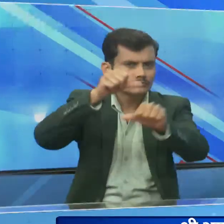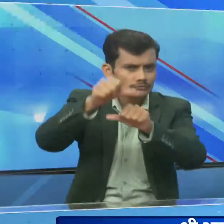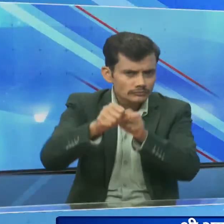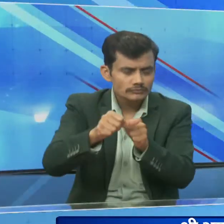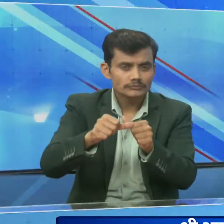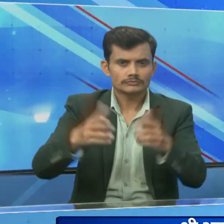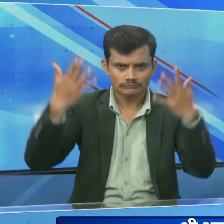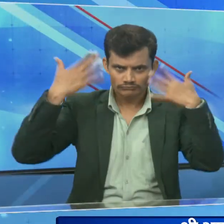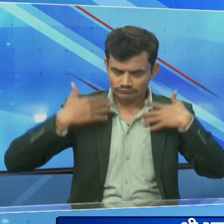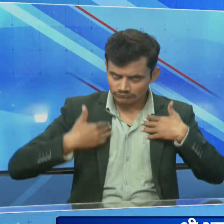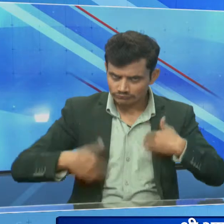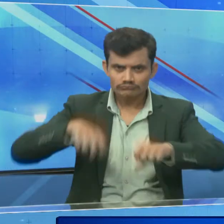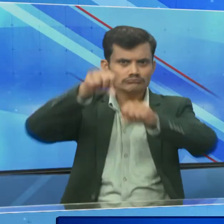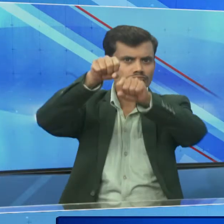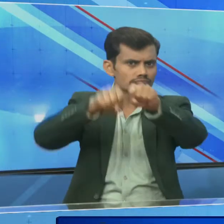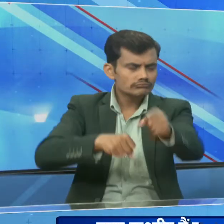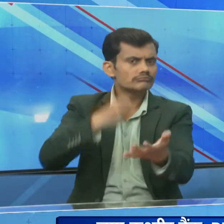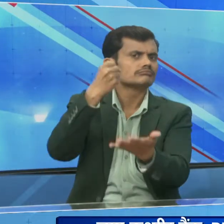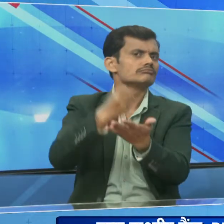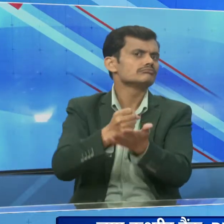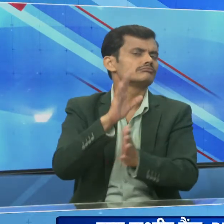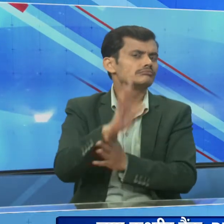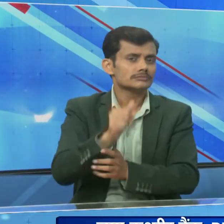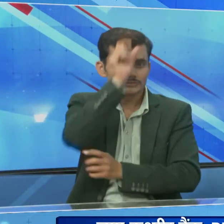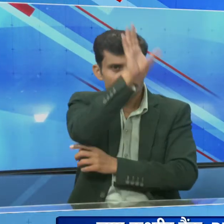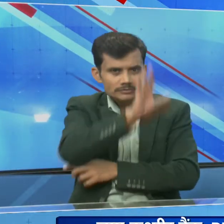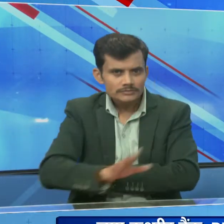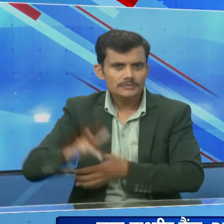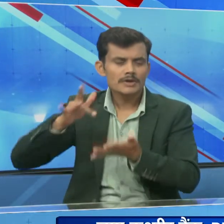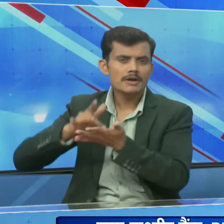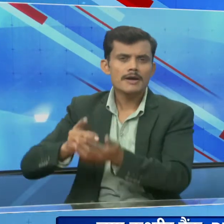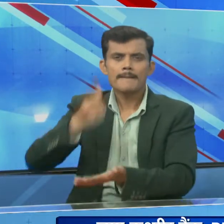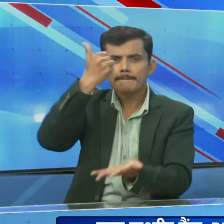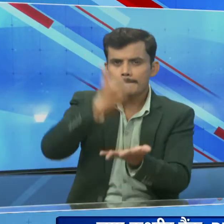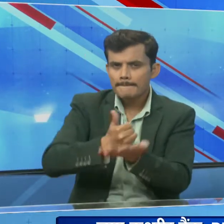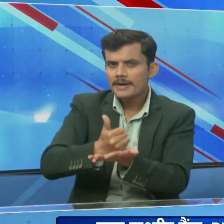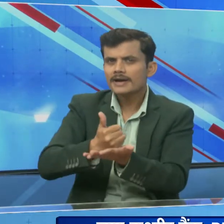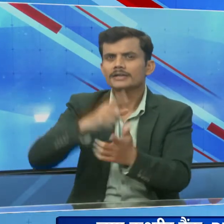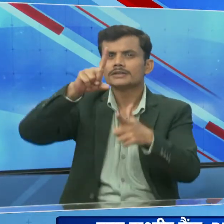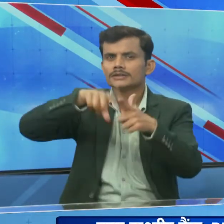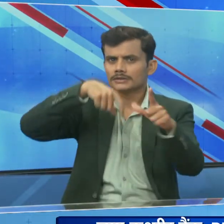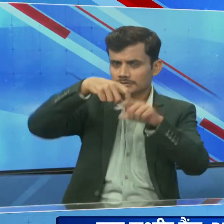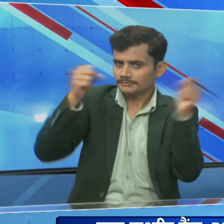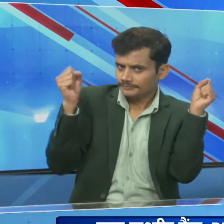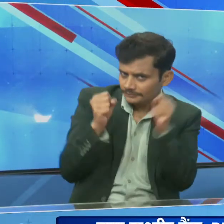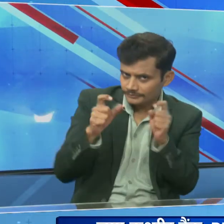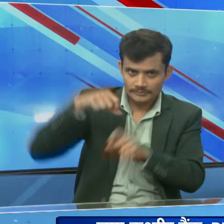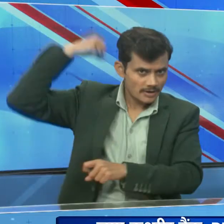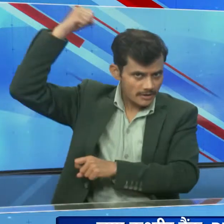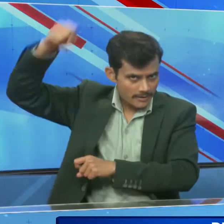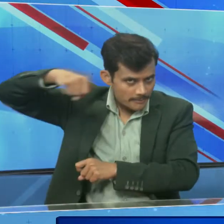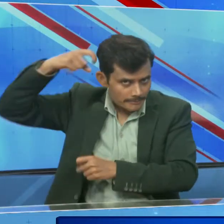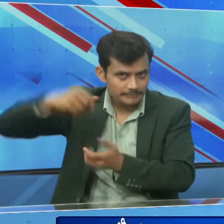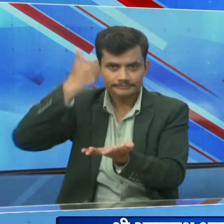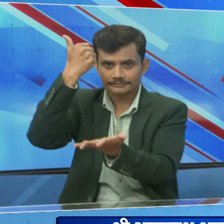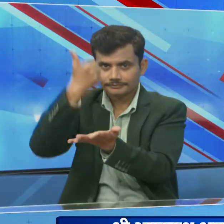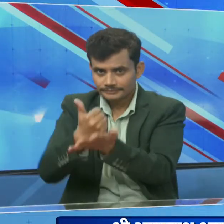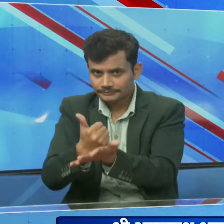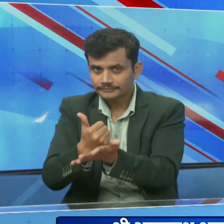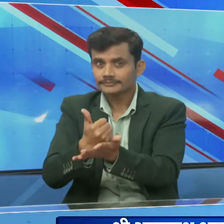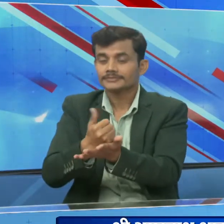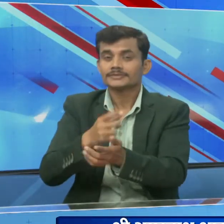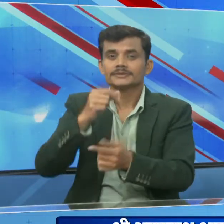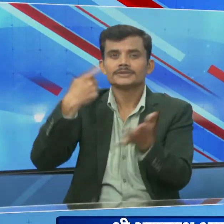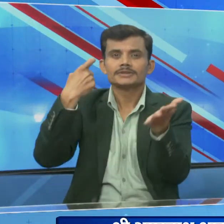लिए स्वास्थ्य प्रमाण पत्र जरूरी है। देश भर में 4 बैंकों जम्मू कश्मीर बैंक, पंजाब नेशनल बैंक, भारतीय स्टेट बैंक और यस बैंक